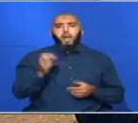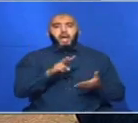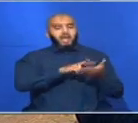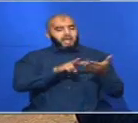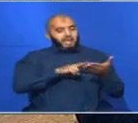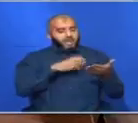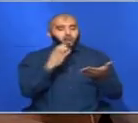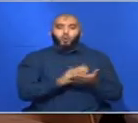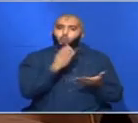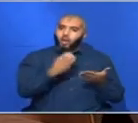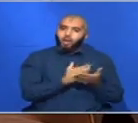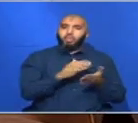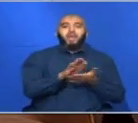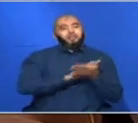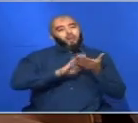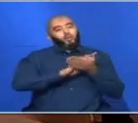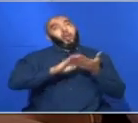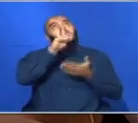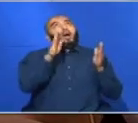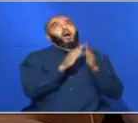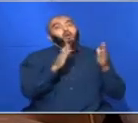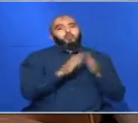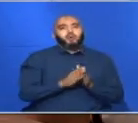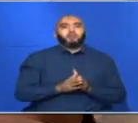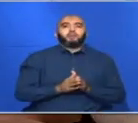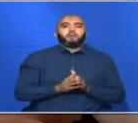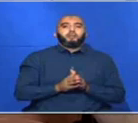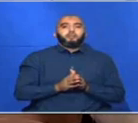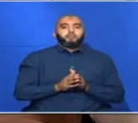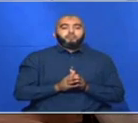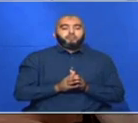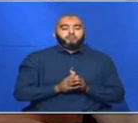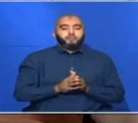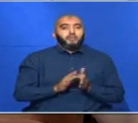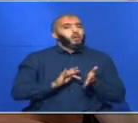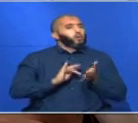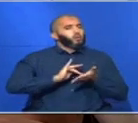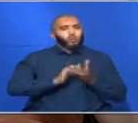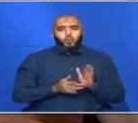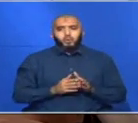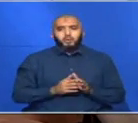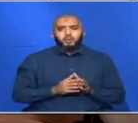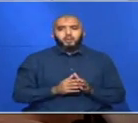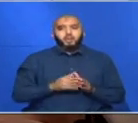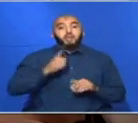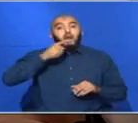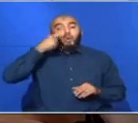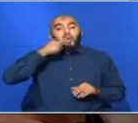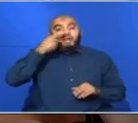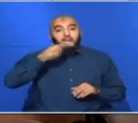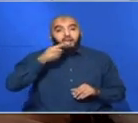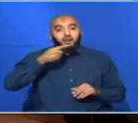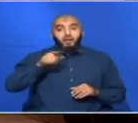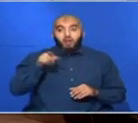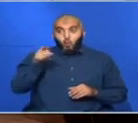الكريم واذا كان الانسان يكرر الكلمه الطيبه وكل ذلك الذكر يجعله